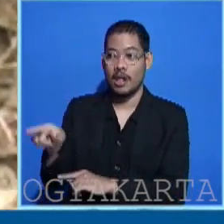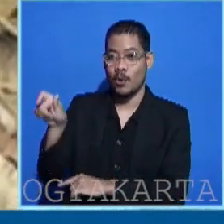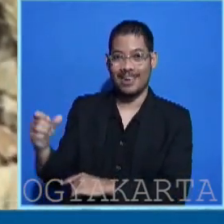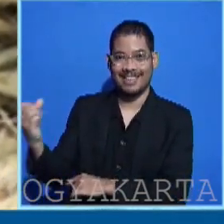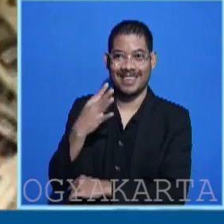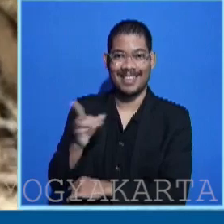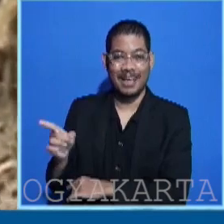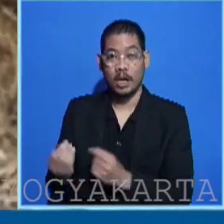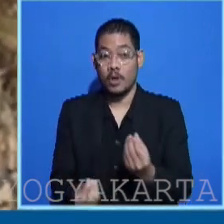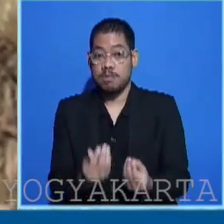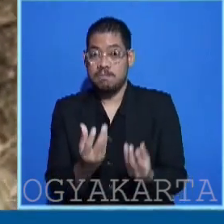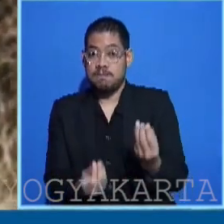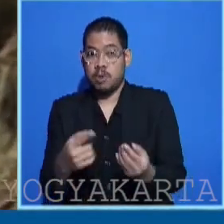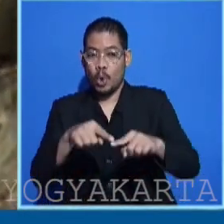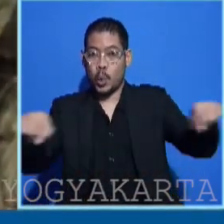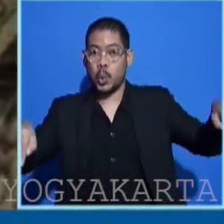Sugeng utawa